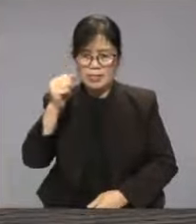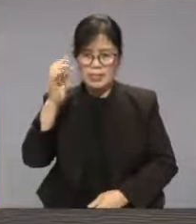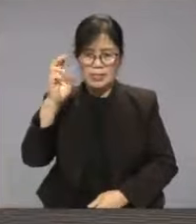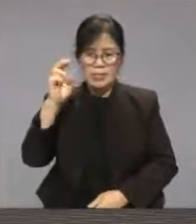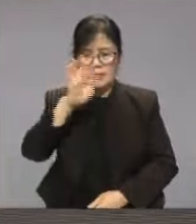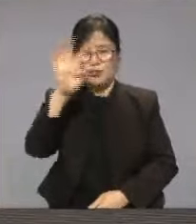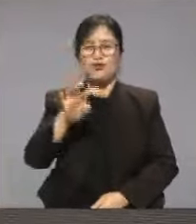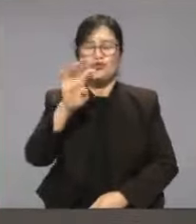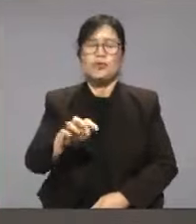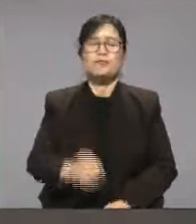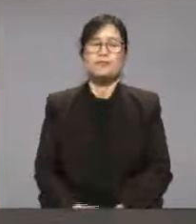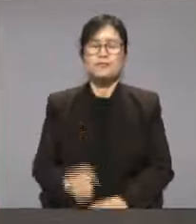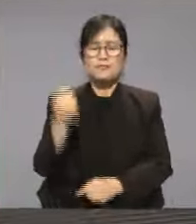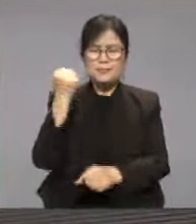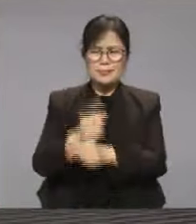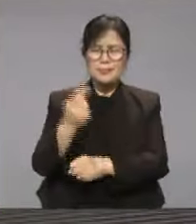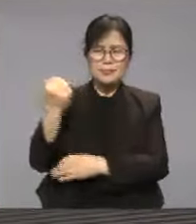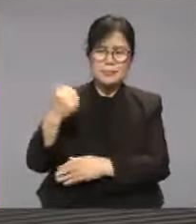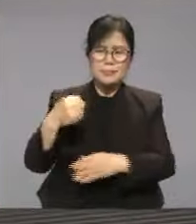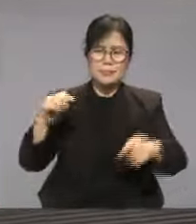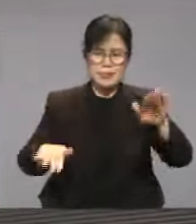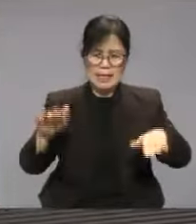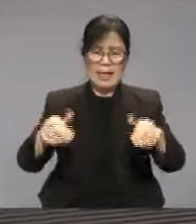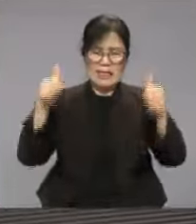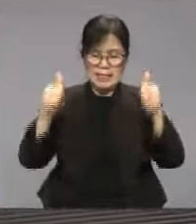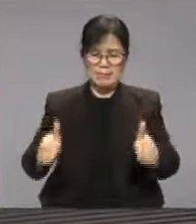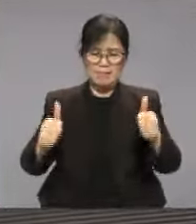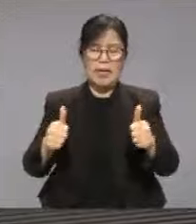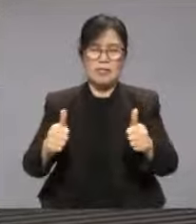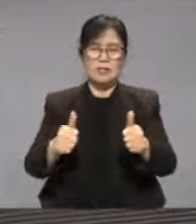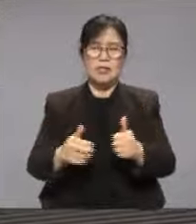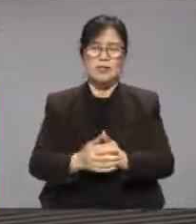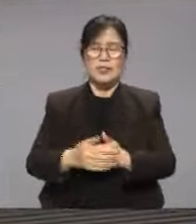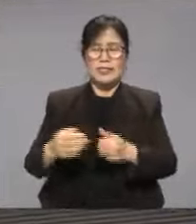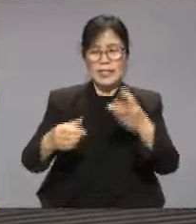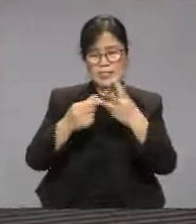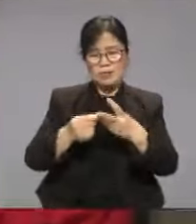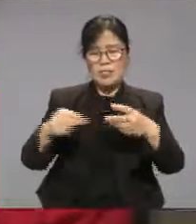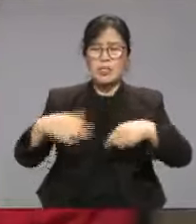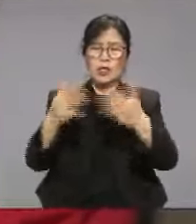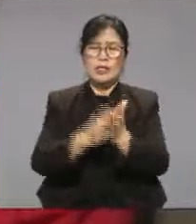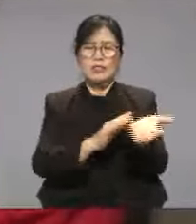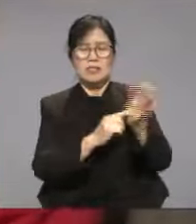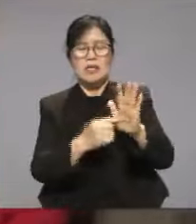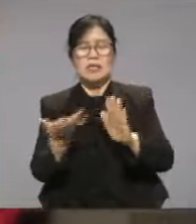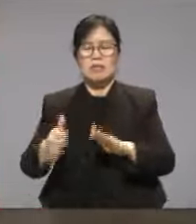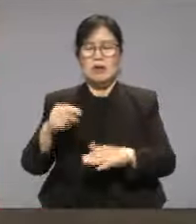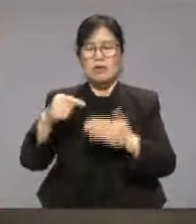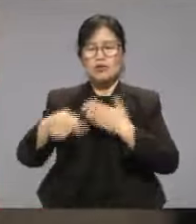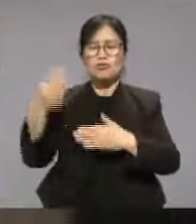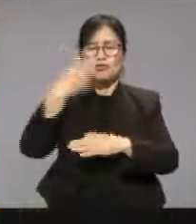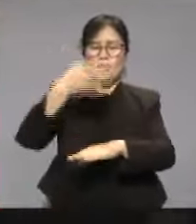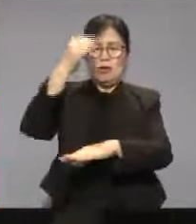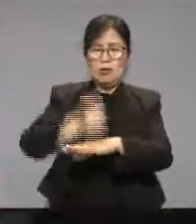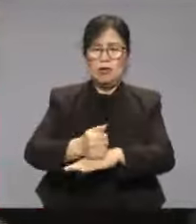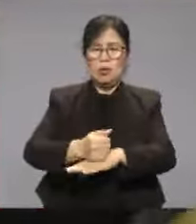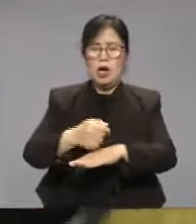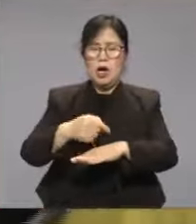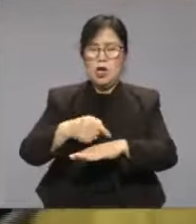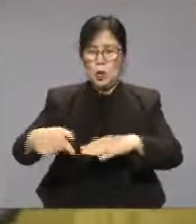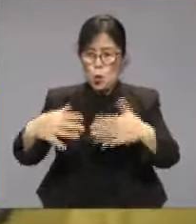있습니다. 기득권 양당 심판을 화두로 제3지대 정당들이 등장했지만 출구조사 결과